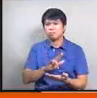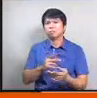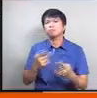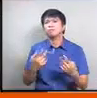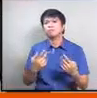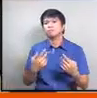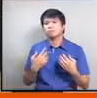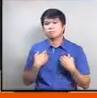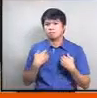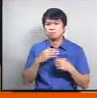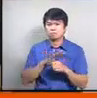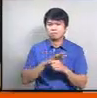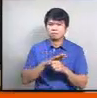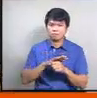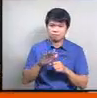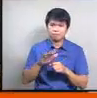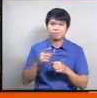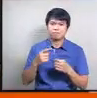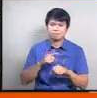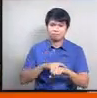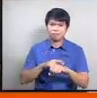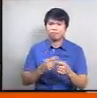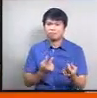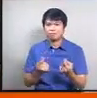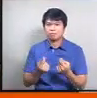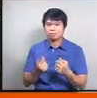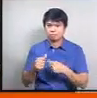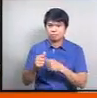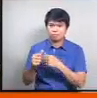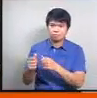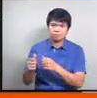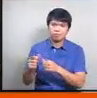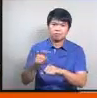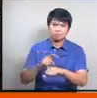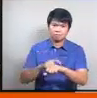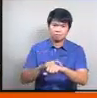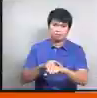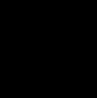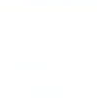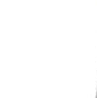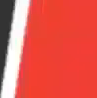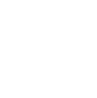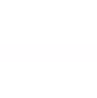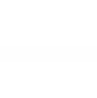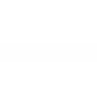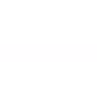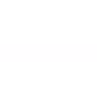to do so. And we just followed what is the time period as prescribed under BOT law.